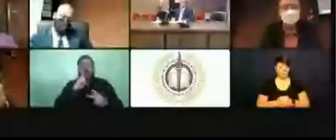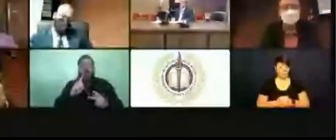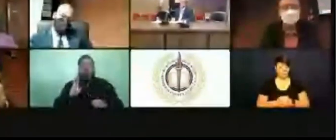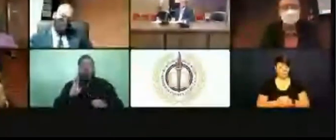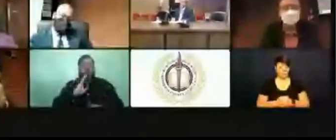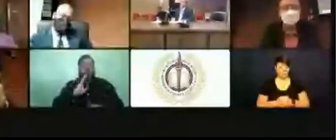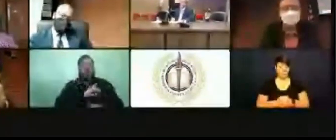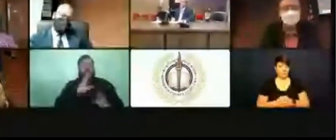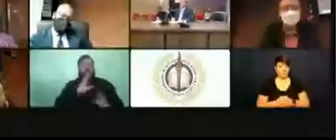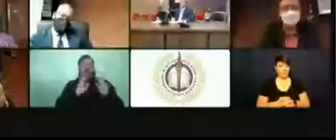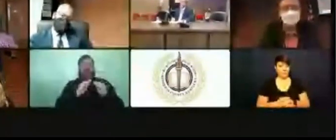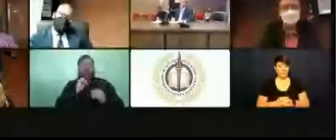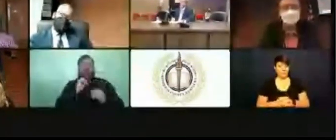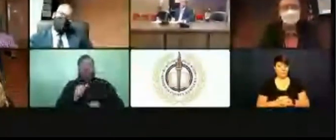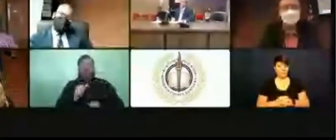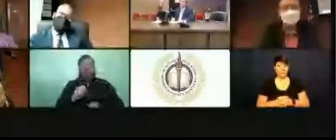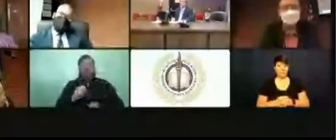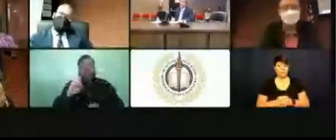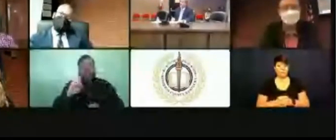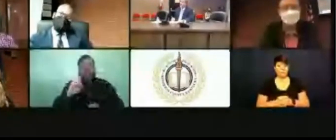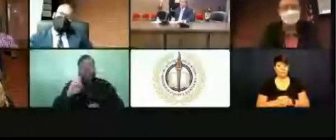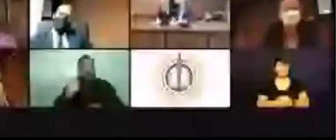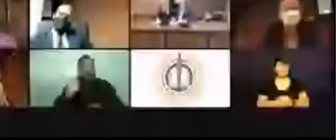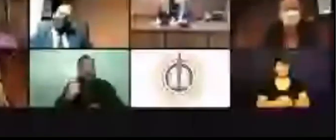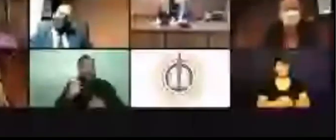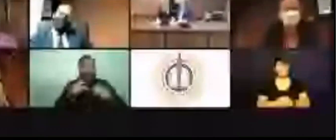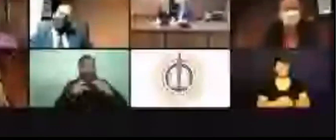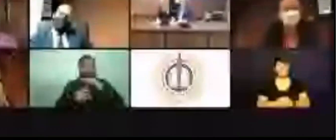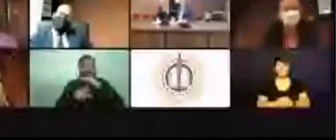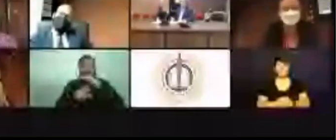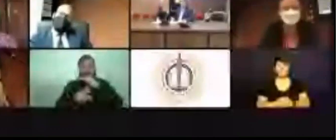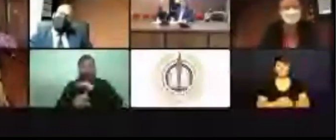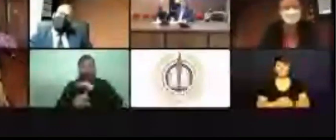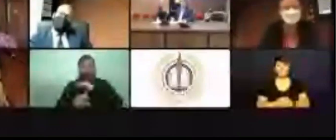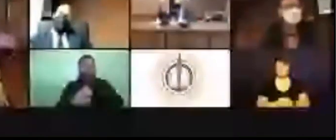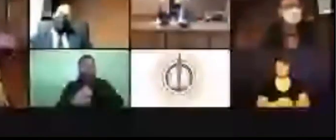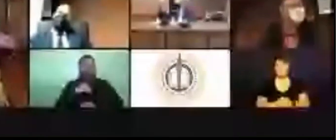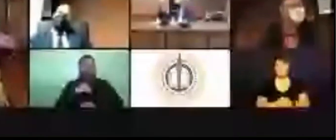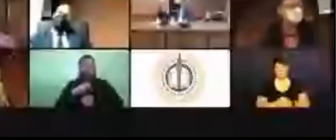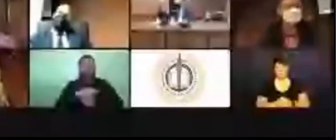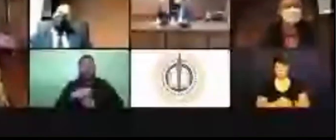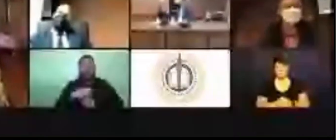hivyo. Alafu tutakuwa na nafasi kwa ajili ya mikutano ya bodi.